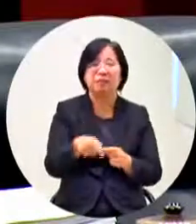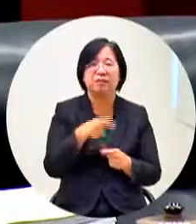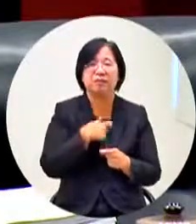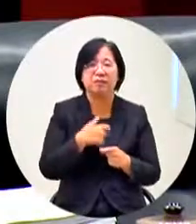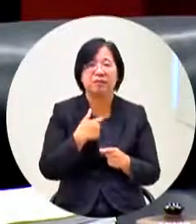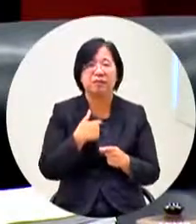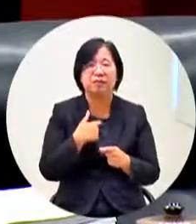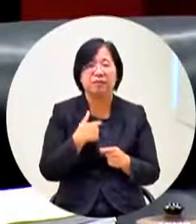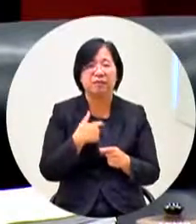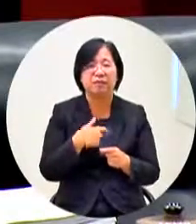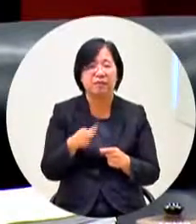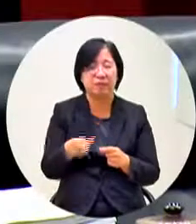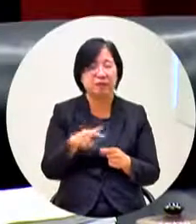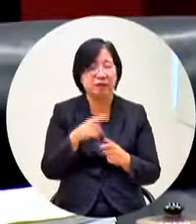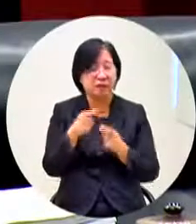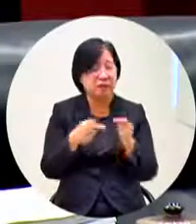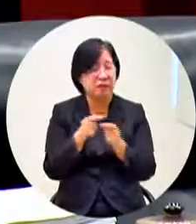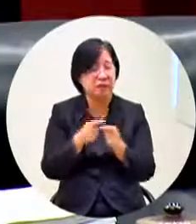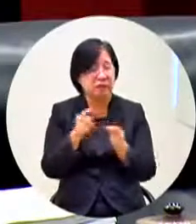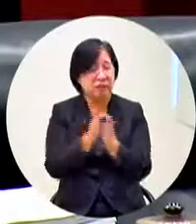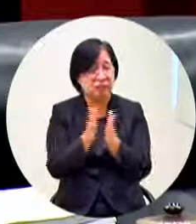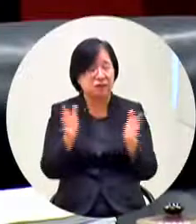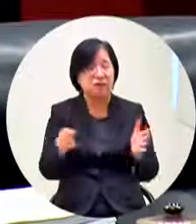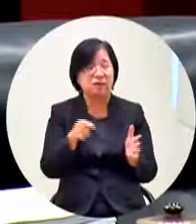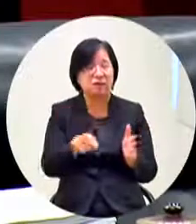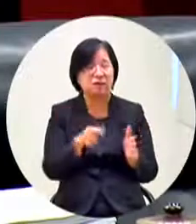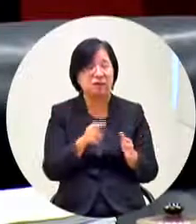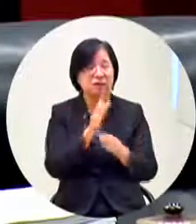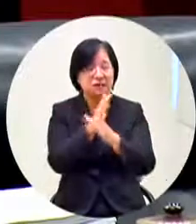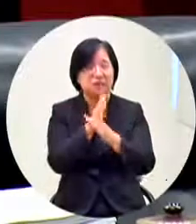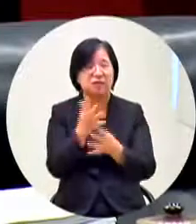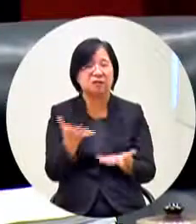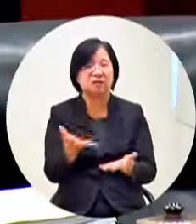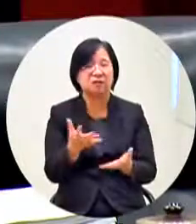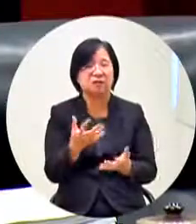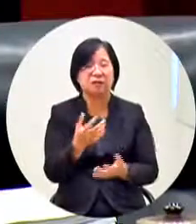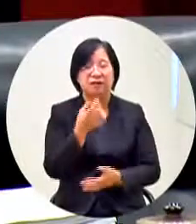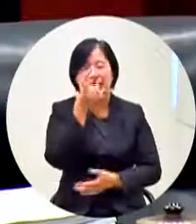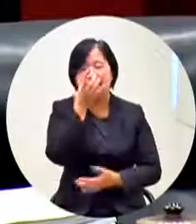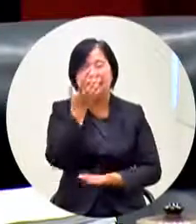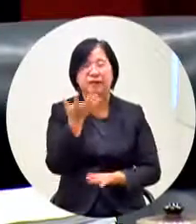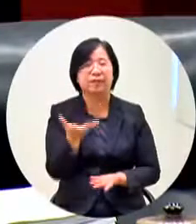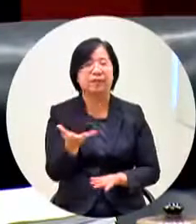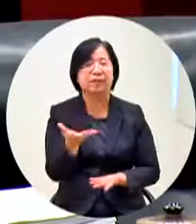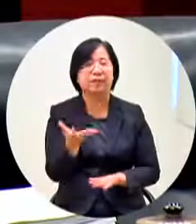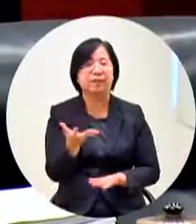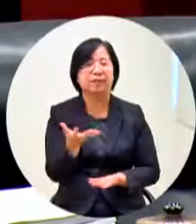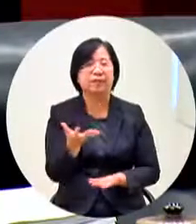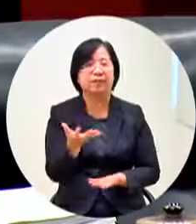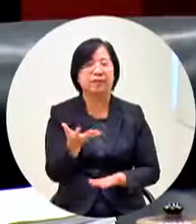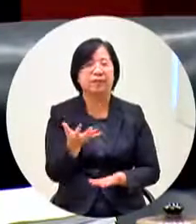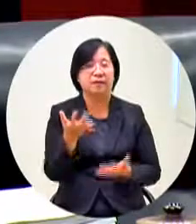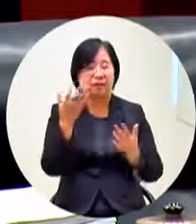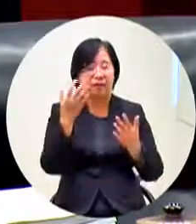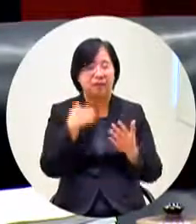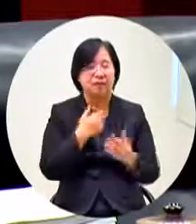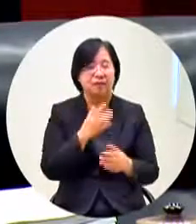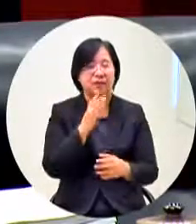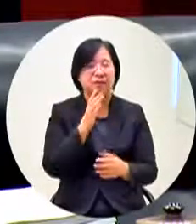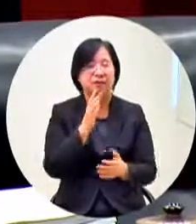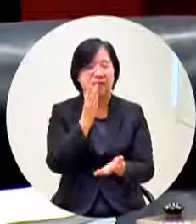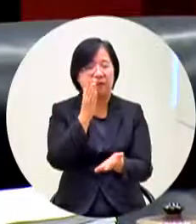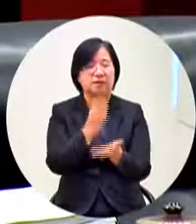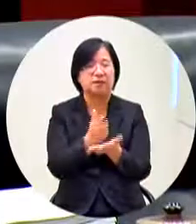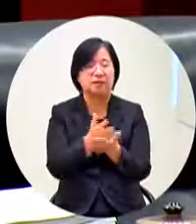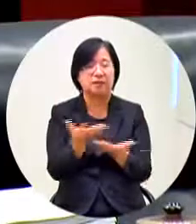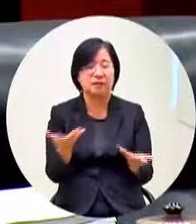个结论出来，只是正在进行中，没办法，现在中断掉了。那我也要拜托